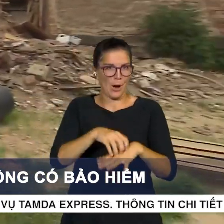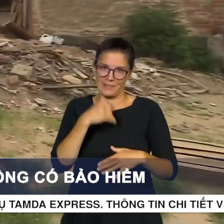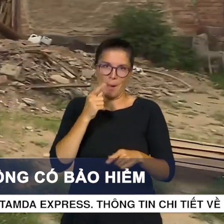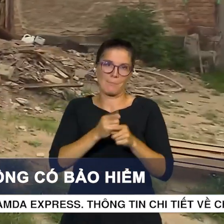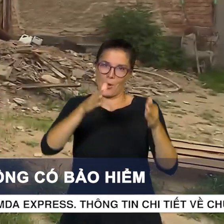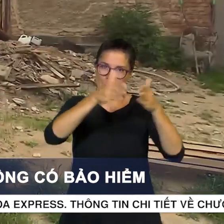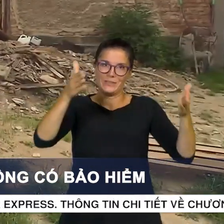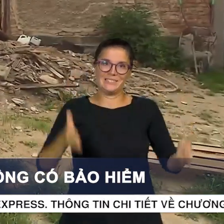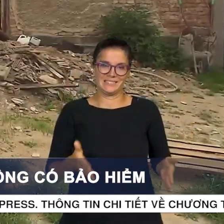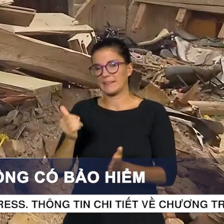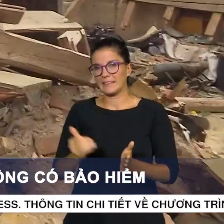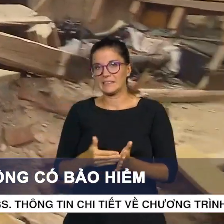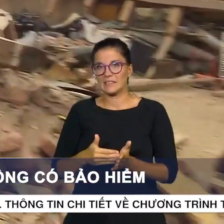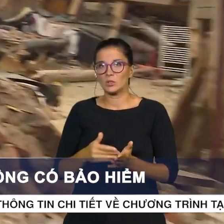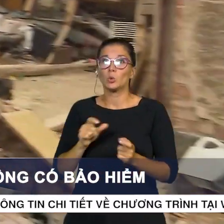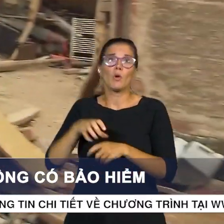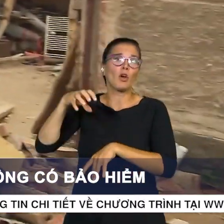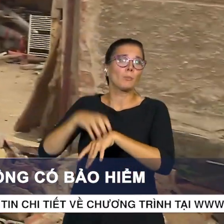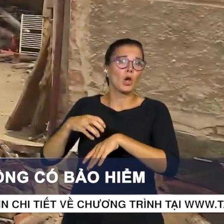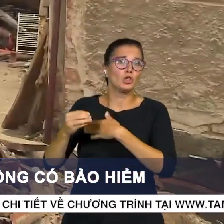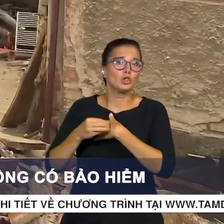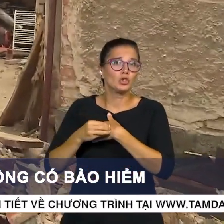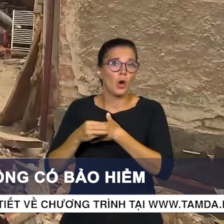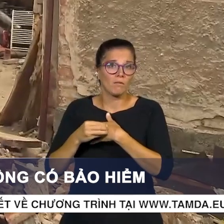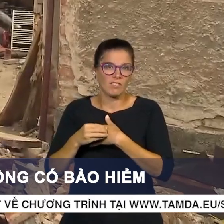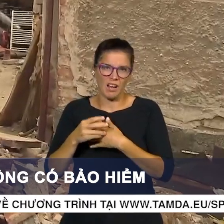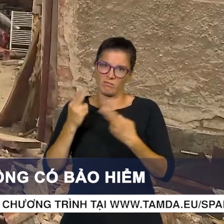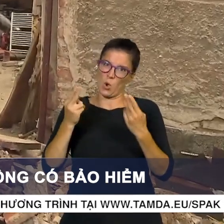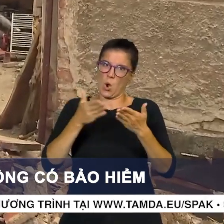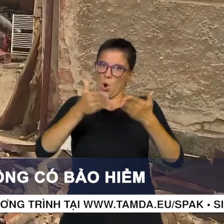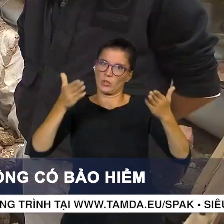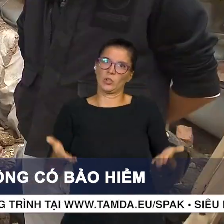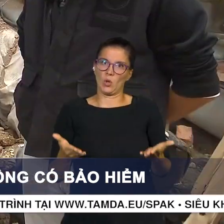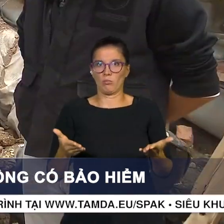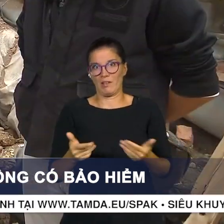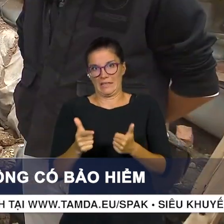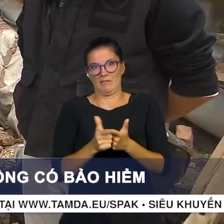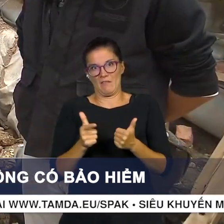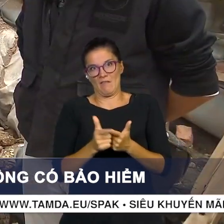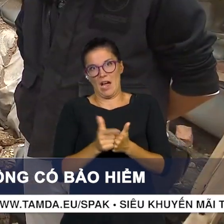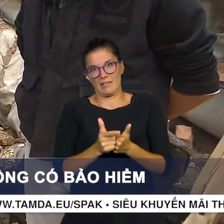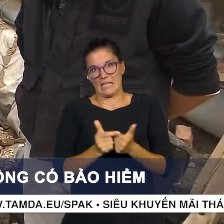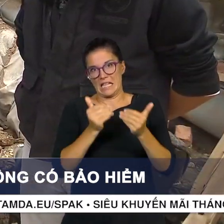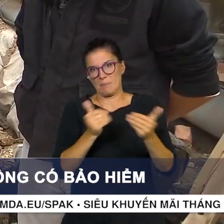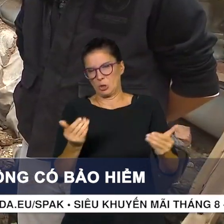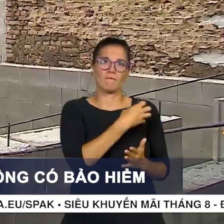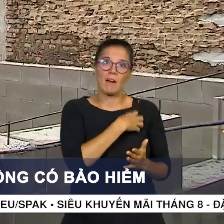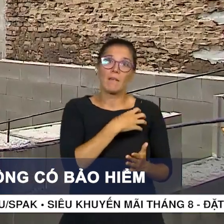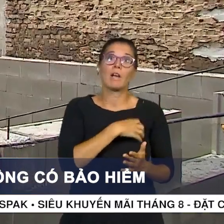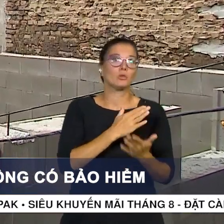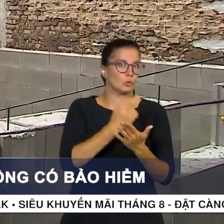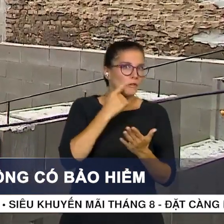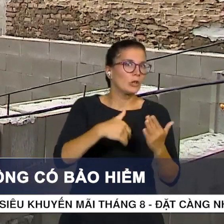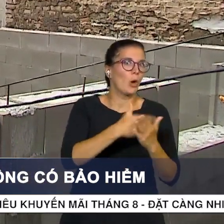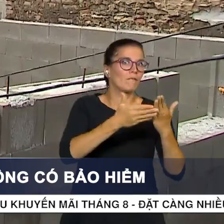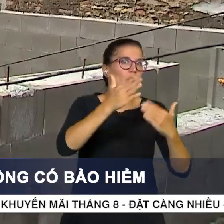hiểm là hơn 5 tỷ korun. Hơn 1,2 tỷ korun đã được thu về từ những công tác từ thiện để giúp đỡ cho người dân ở vùng Nam Morava. Các